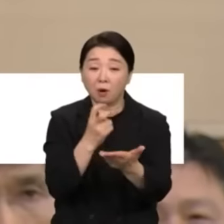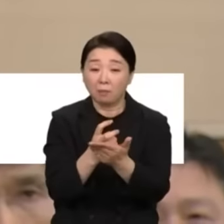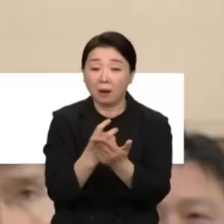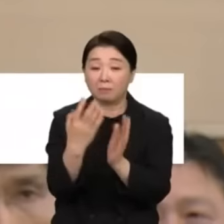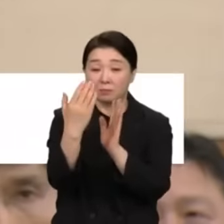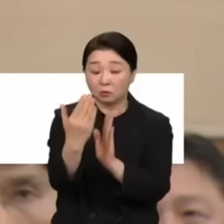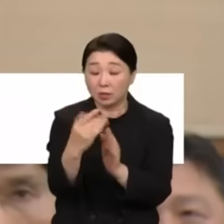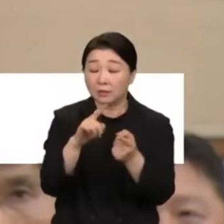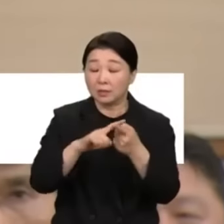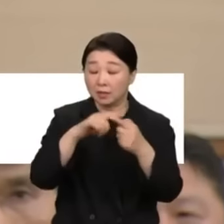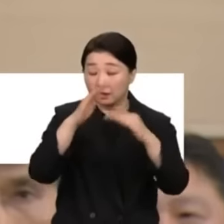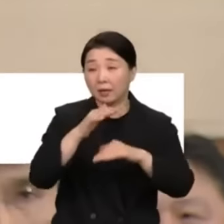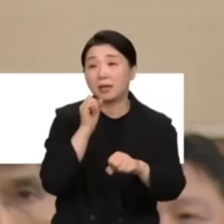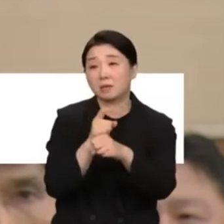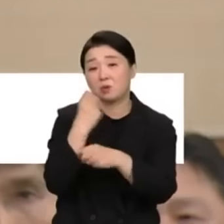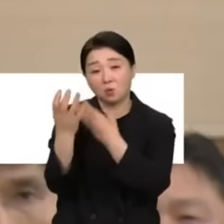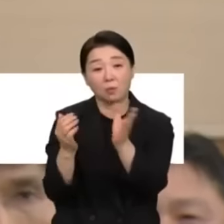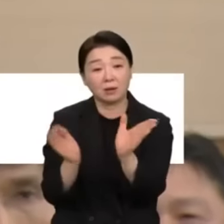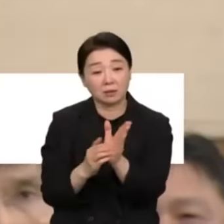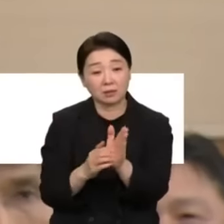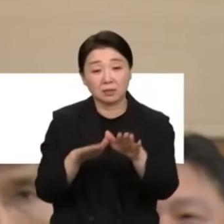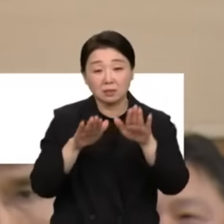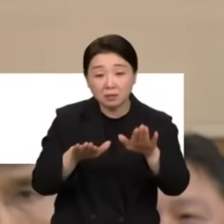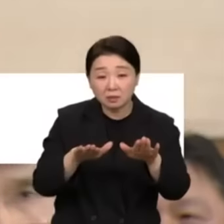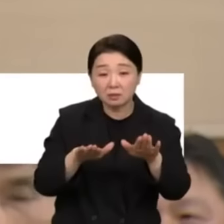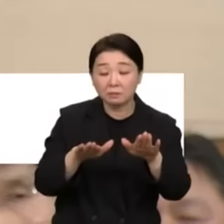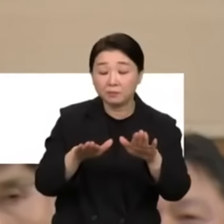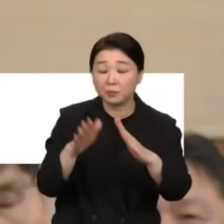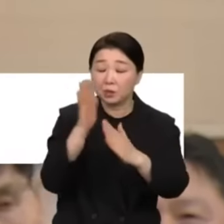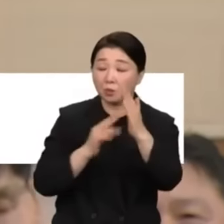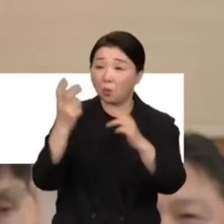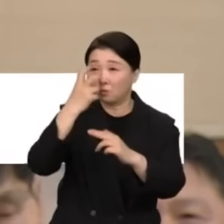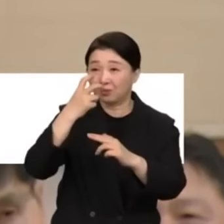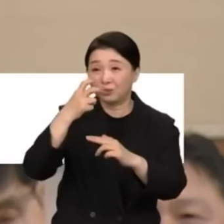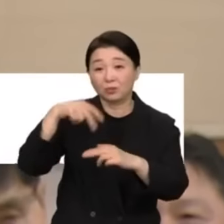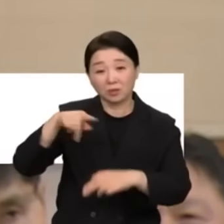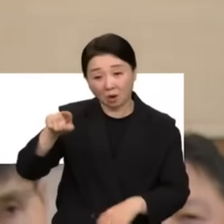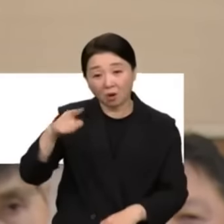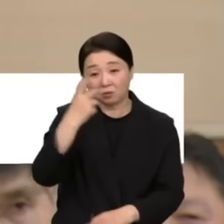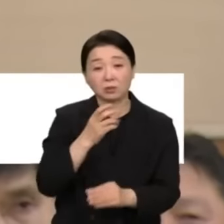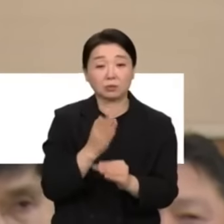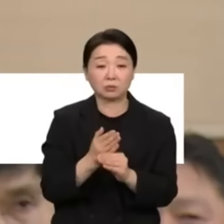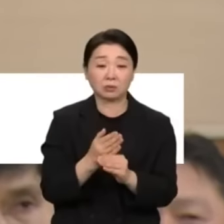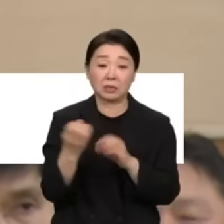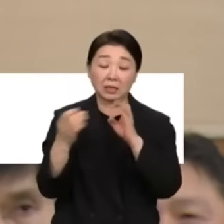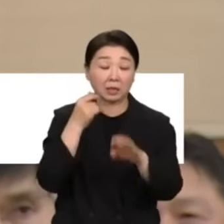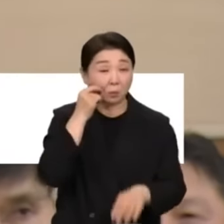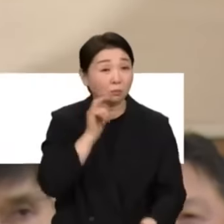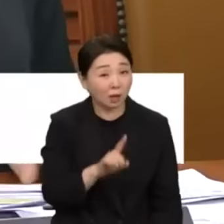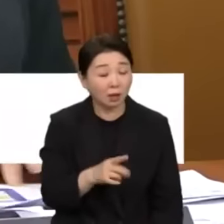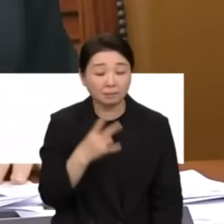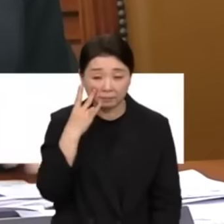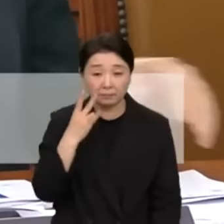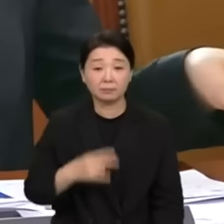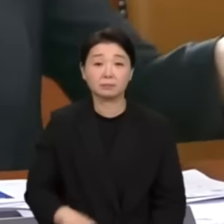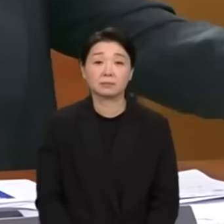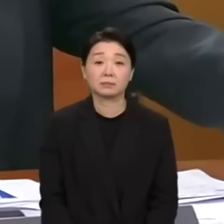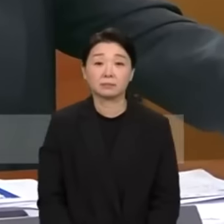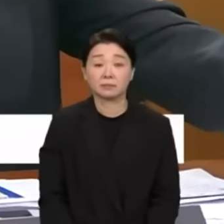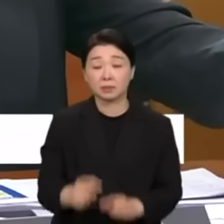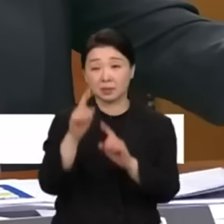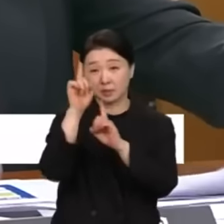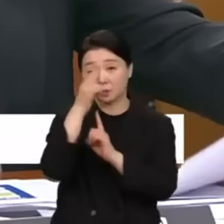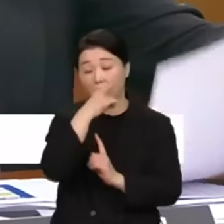이미 고발이 되어서 현재 공수처가 한창 수사 중에 있습니다. 대답을 못하겠다. 네. 이시원